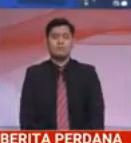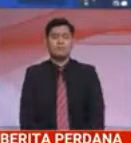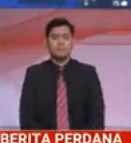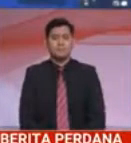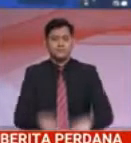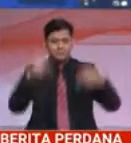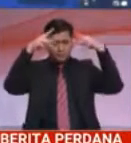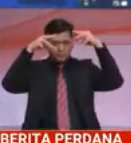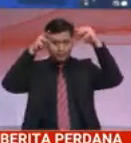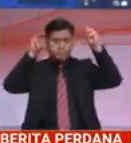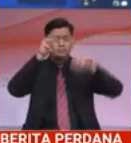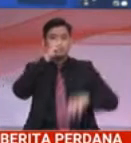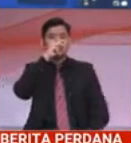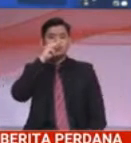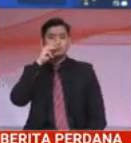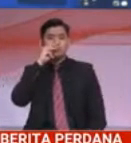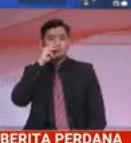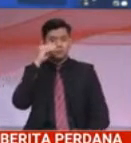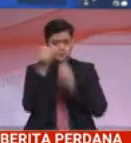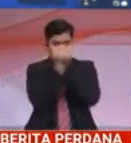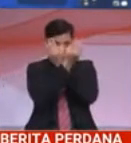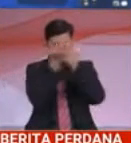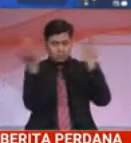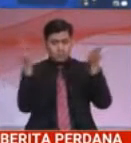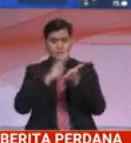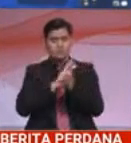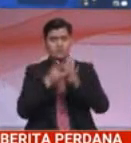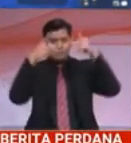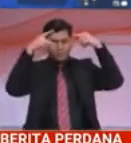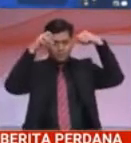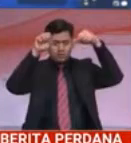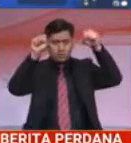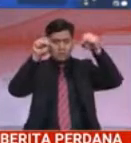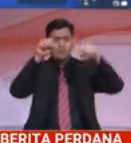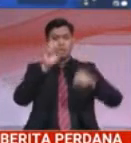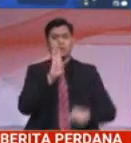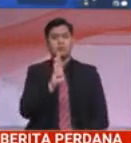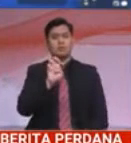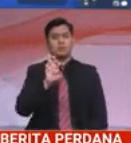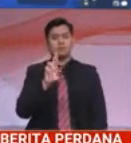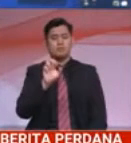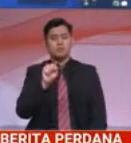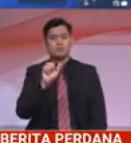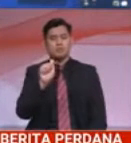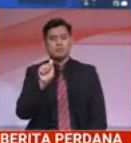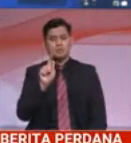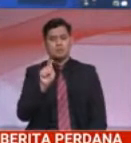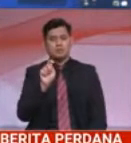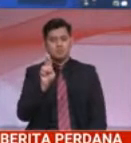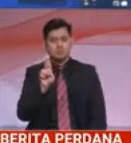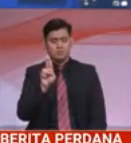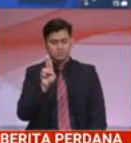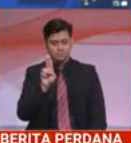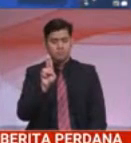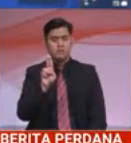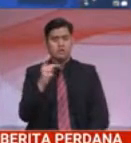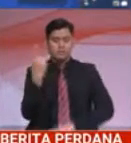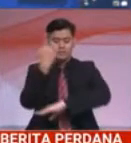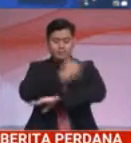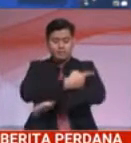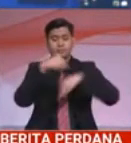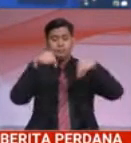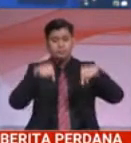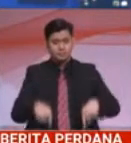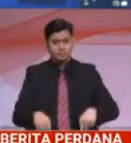Perdana Menteri Tan Sri Muhyiddin Yassin diumum sebagai Presiden Parti Pribumi Bersatu Malaysia Bersatu secara rasmi hari ini bagi